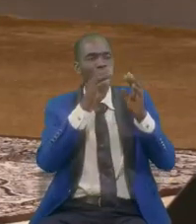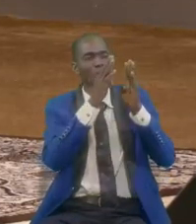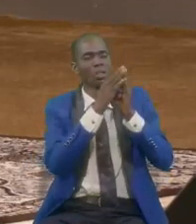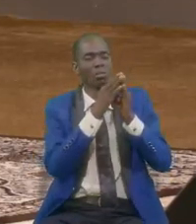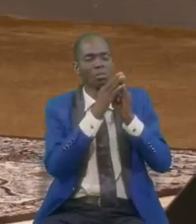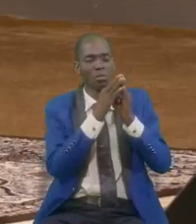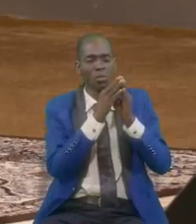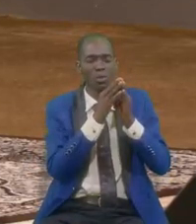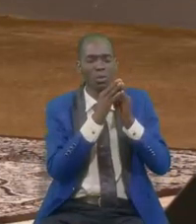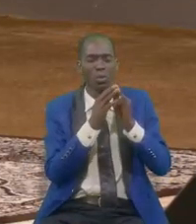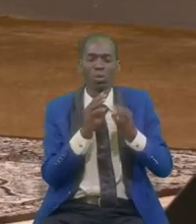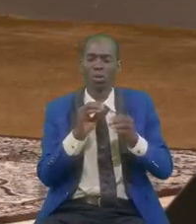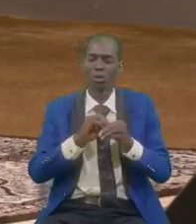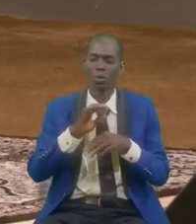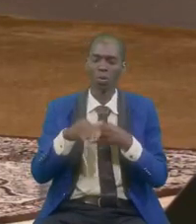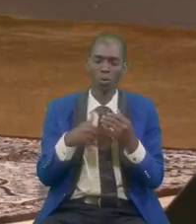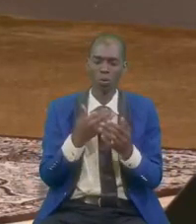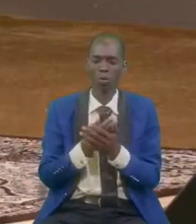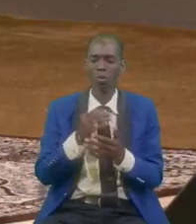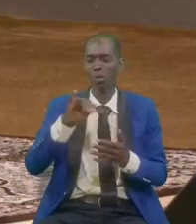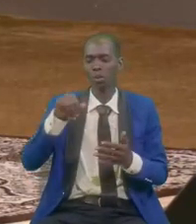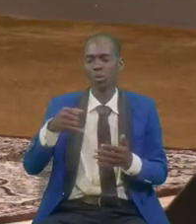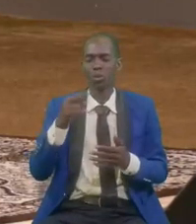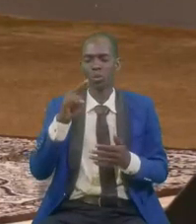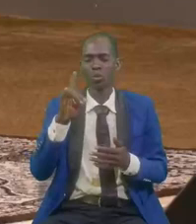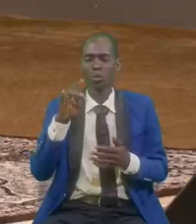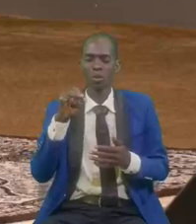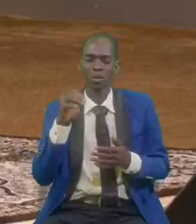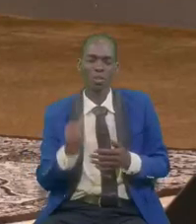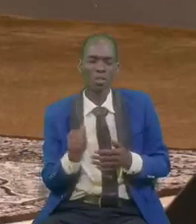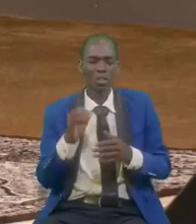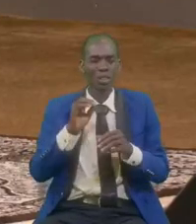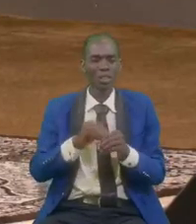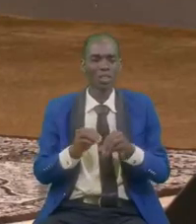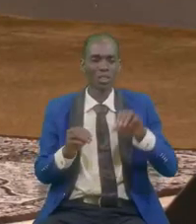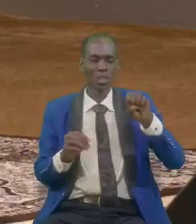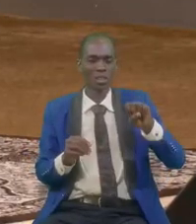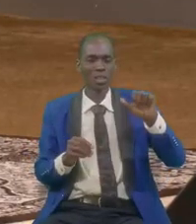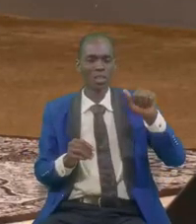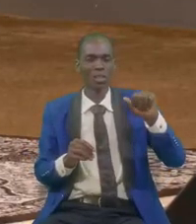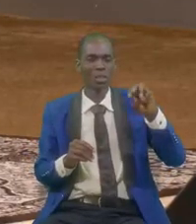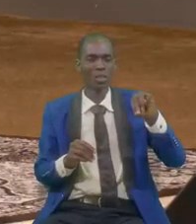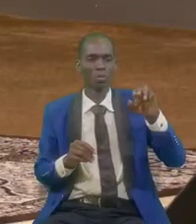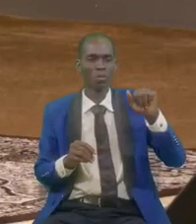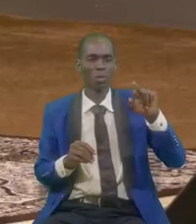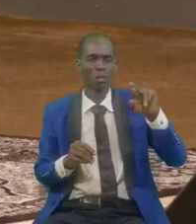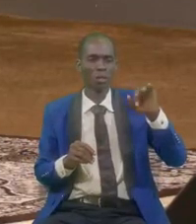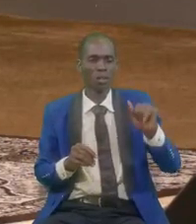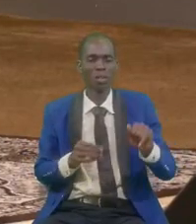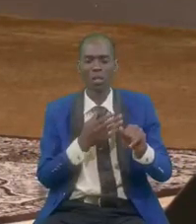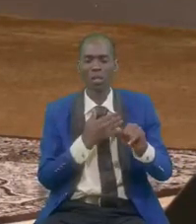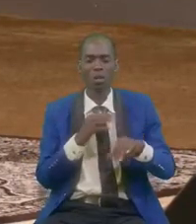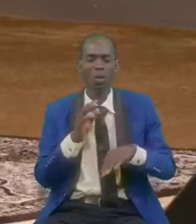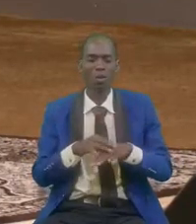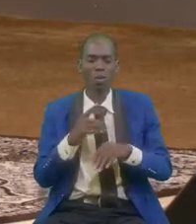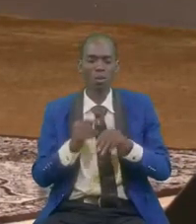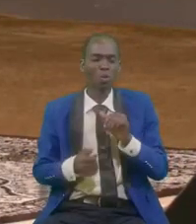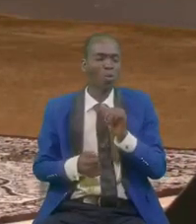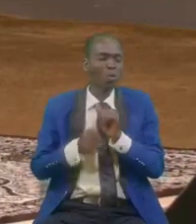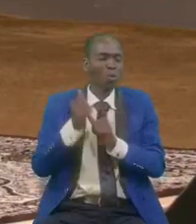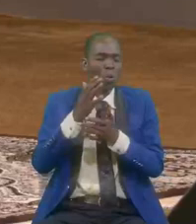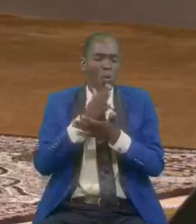dans toute la Judée, dans la Samarie et jusqu'aux extrémités de la